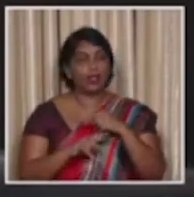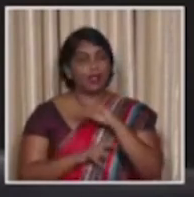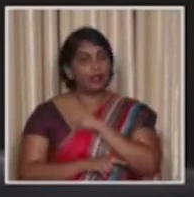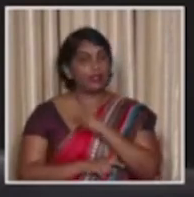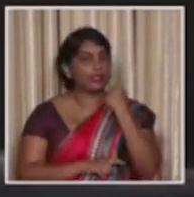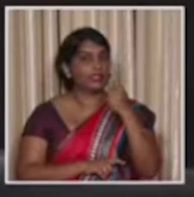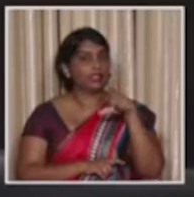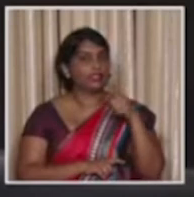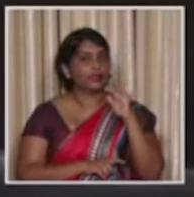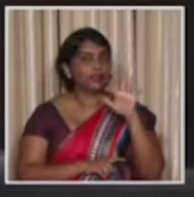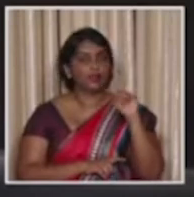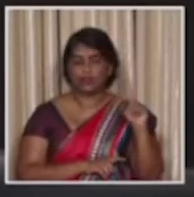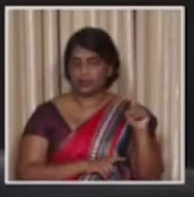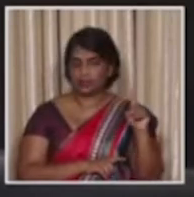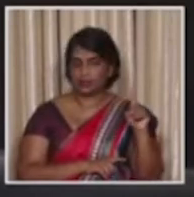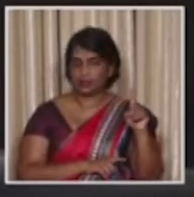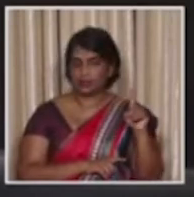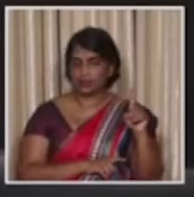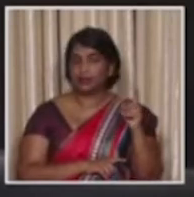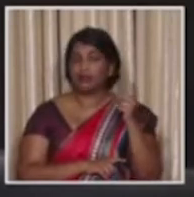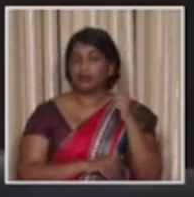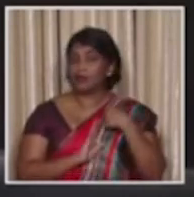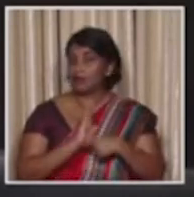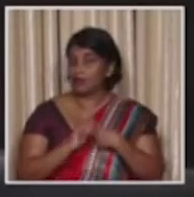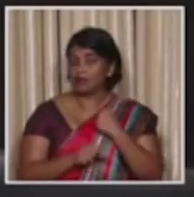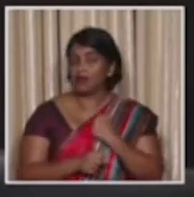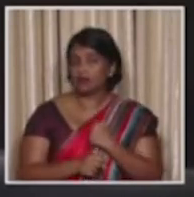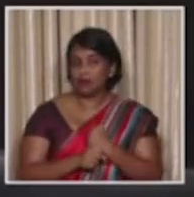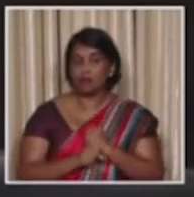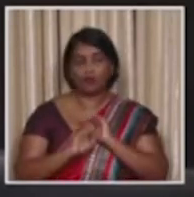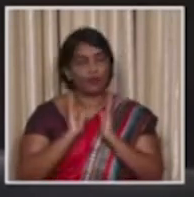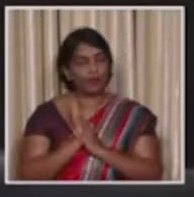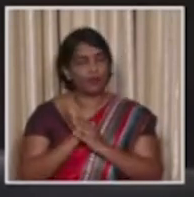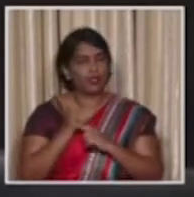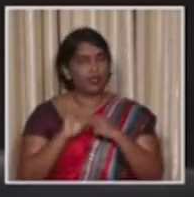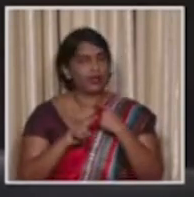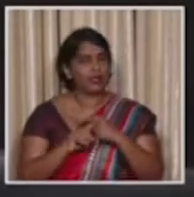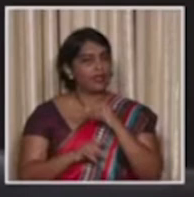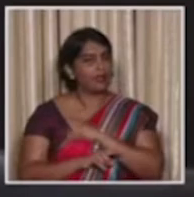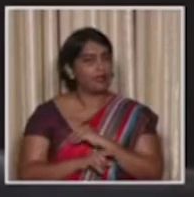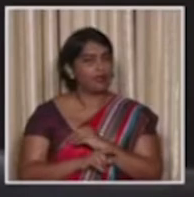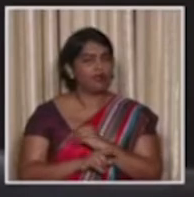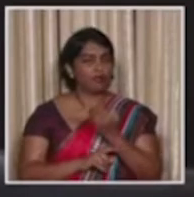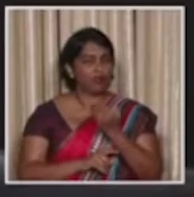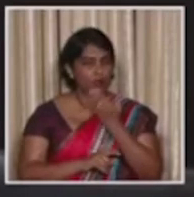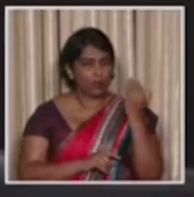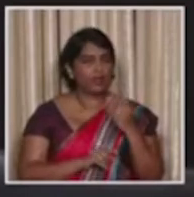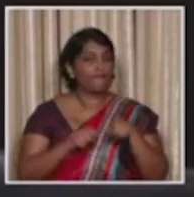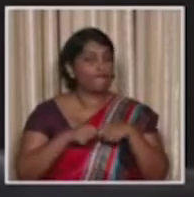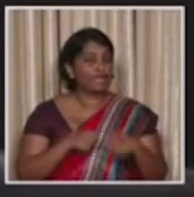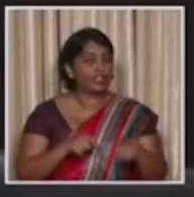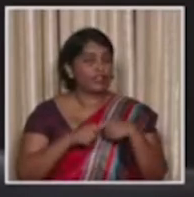තියෙන්නේ 1,751යි. මේ ලංකා ආණ්ඩුව ගන්න මුළු බදු ආදායමෙන් දරන්න පුළුවන්